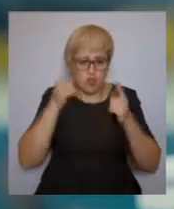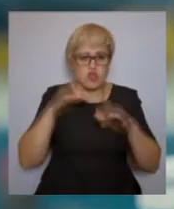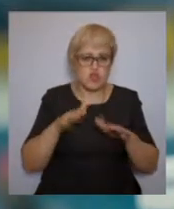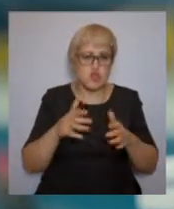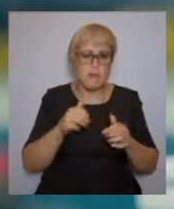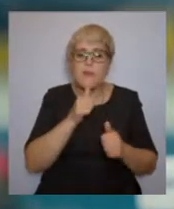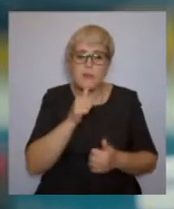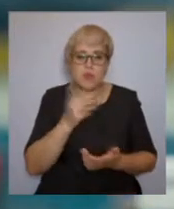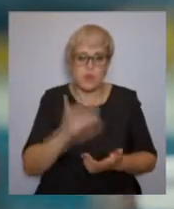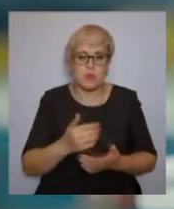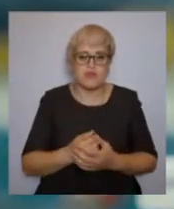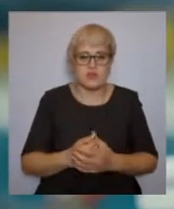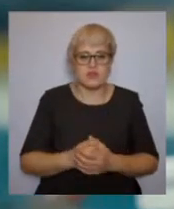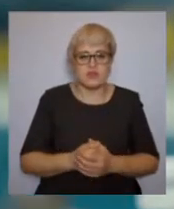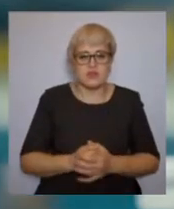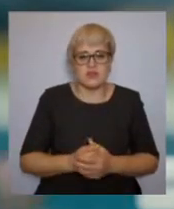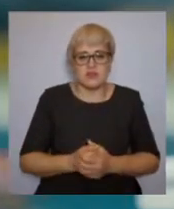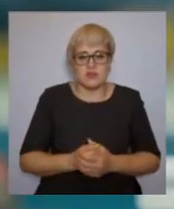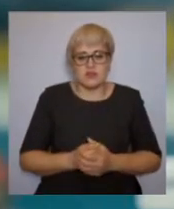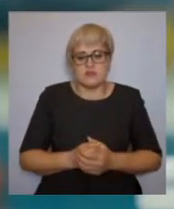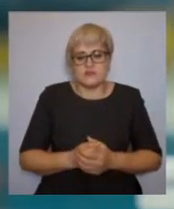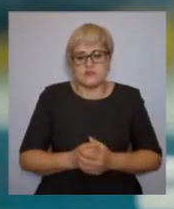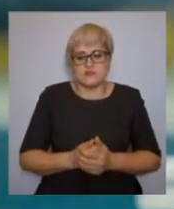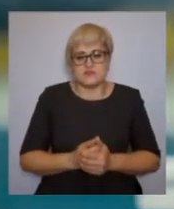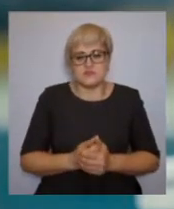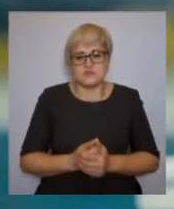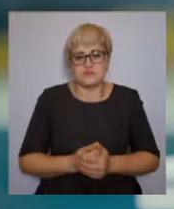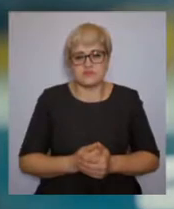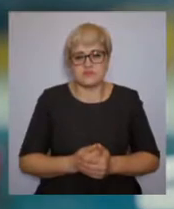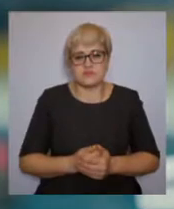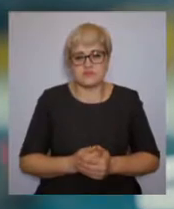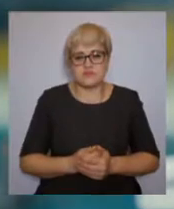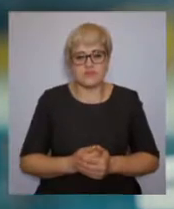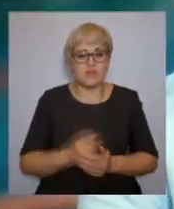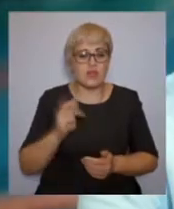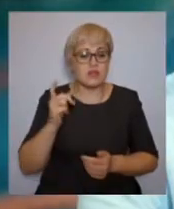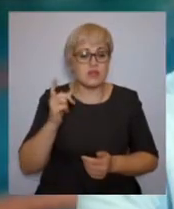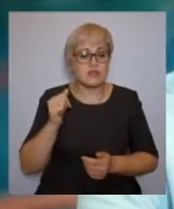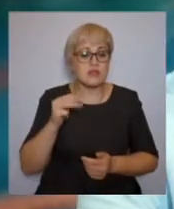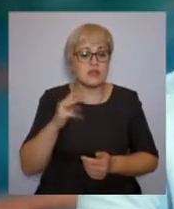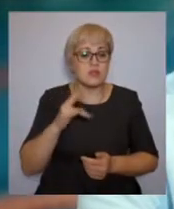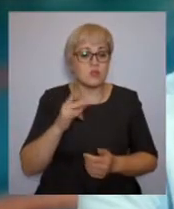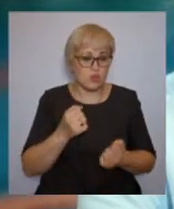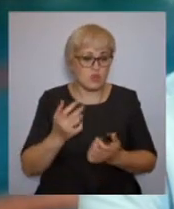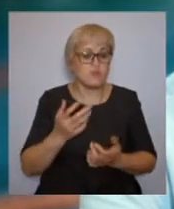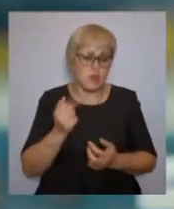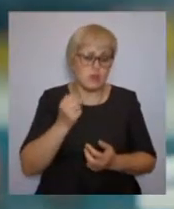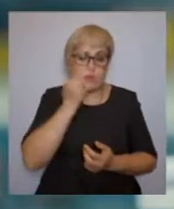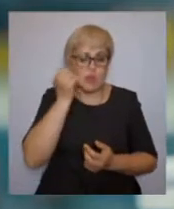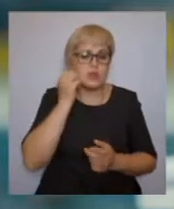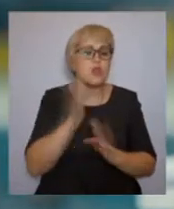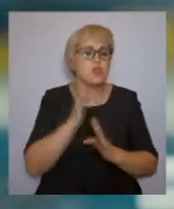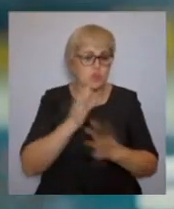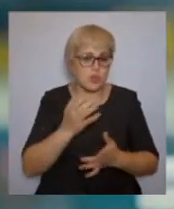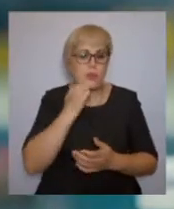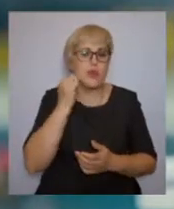итогу как бы стать перед всеми попробовать ну когда дотянула до благодарна видом